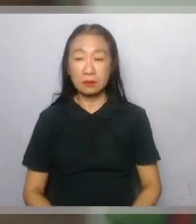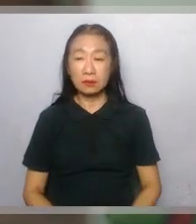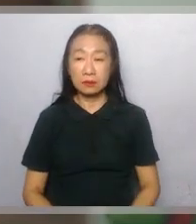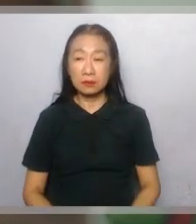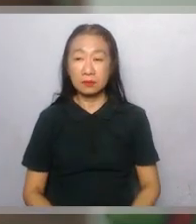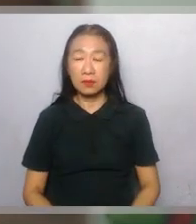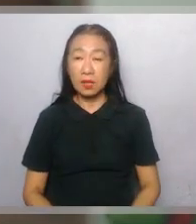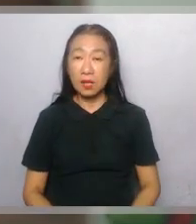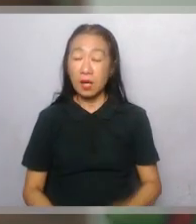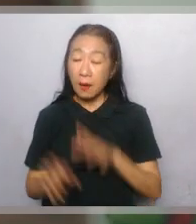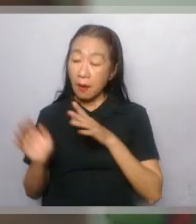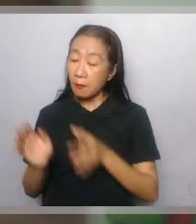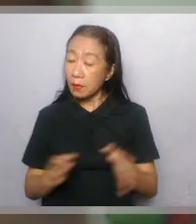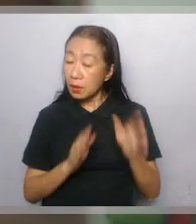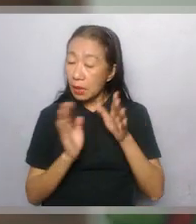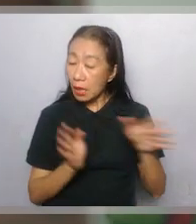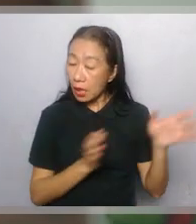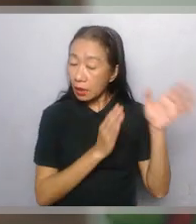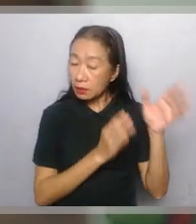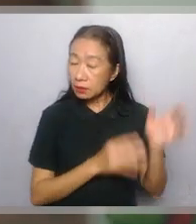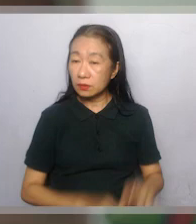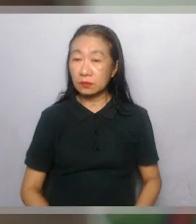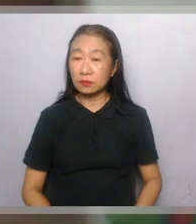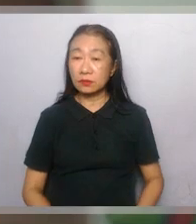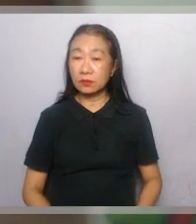na balak niyang